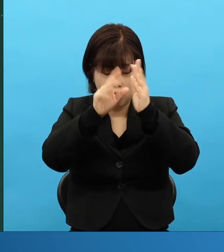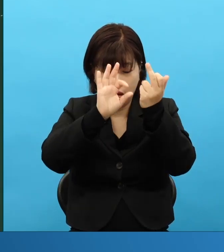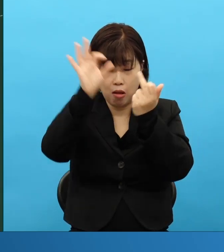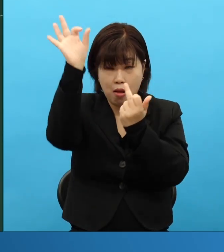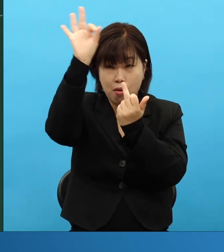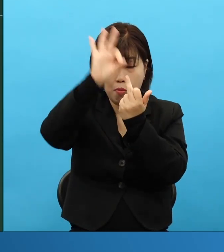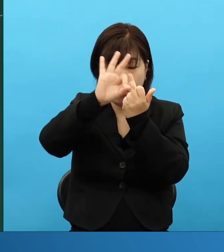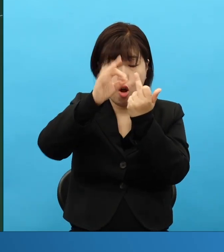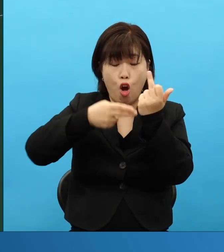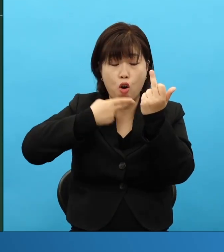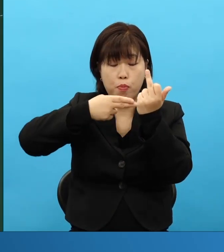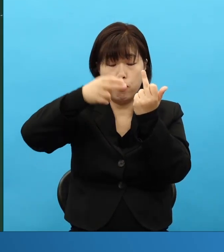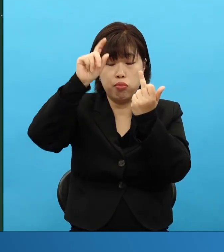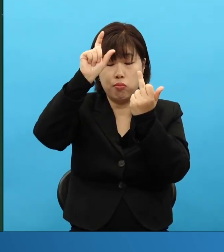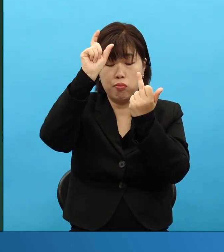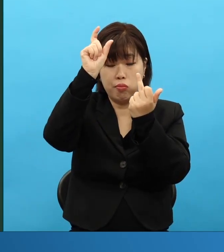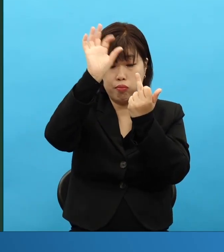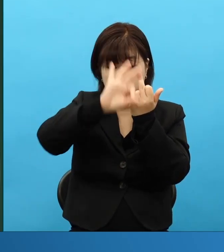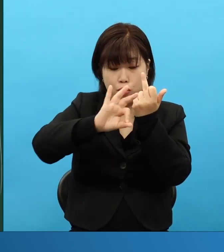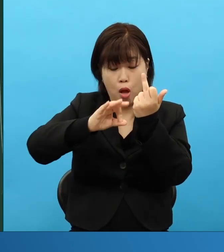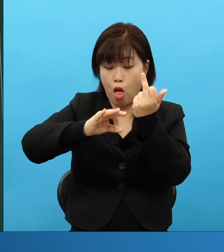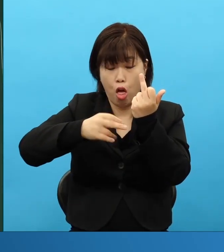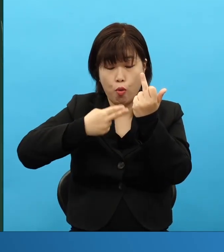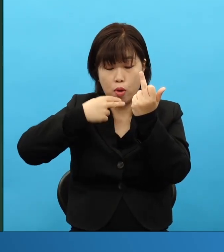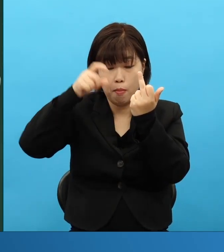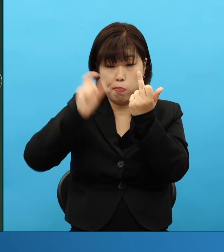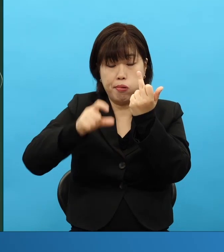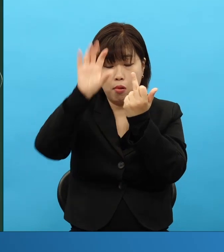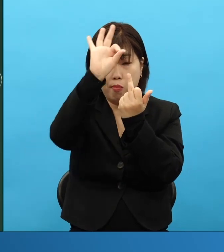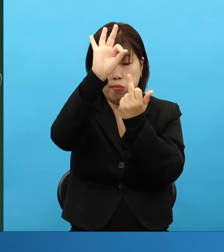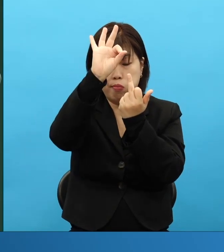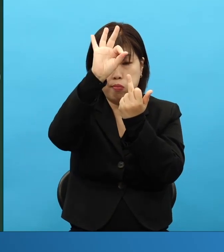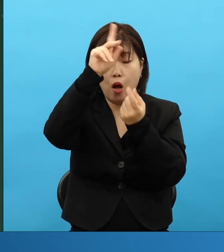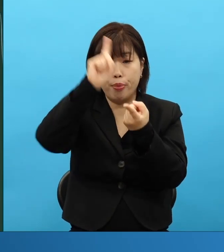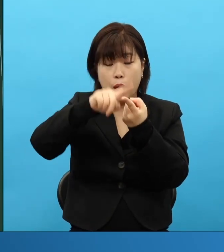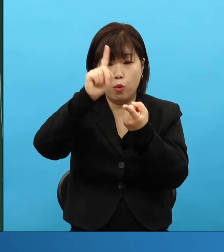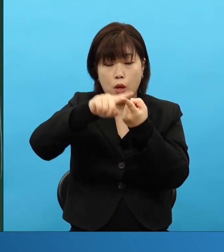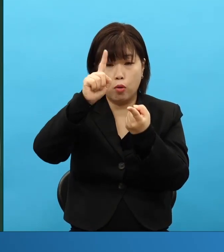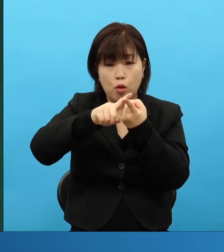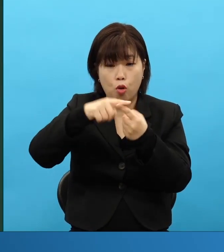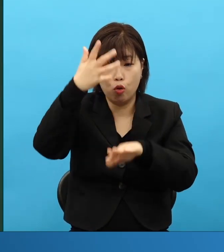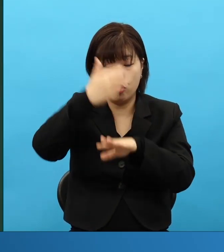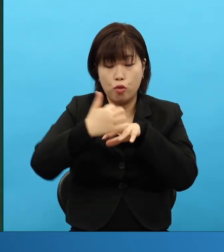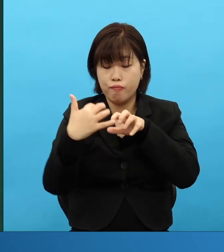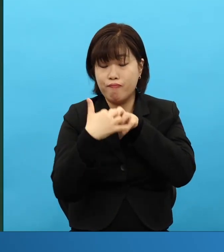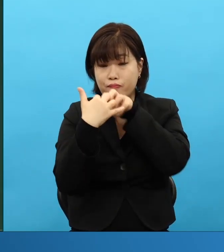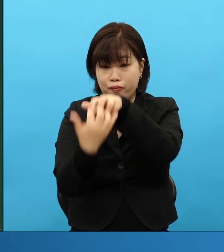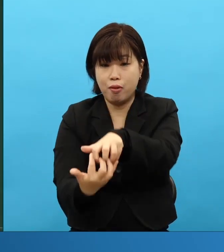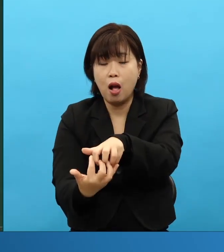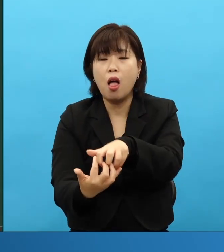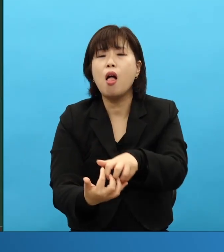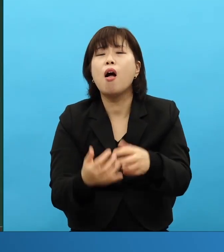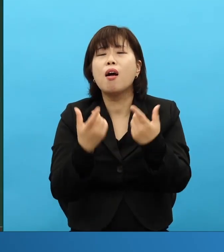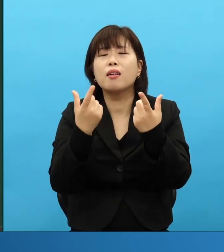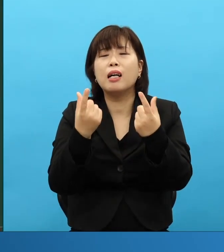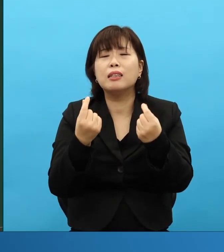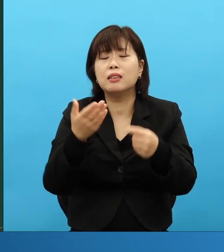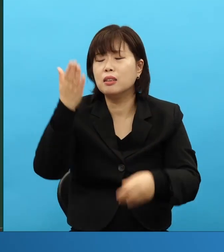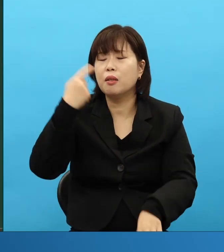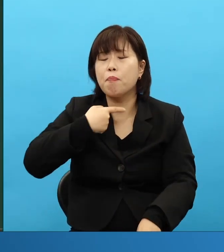여러분이 받을 가장 중요한 응답. It's the most important answer you will receive. 여러분의 자신과